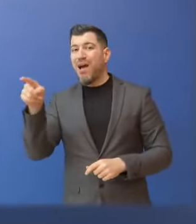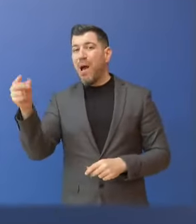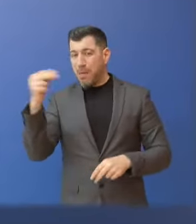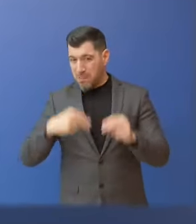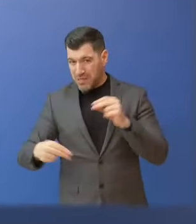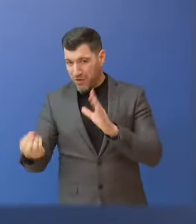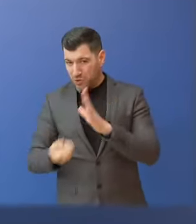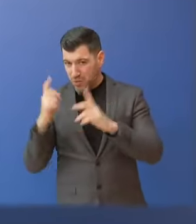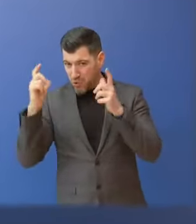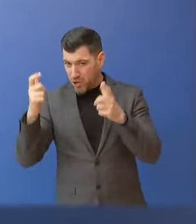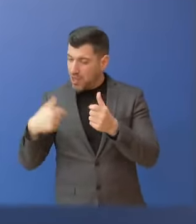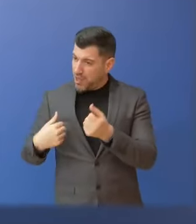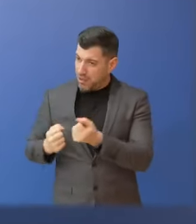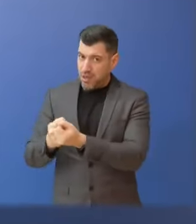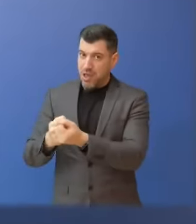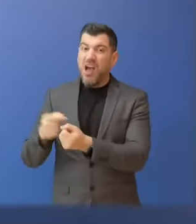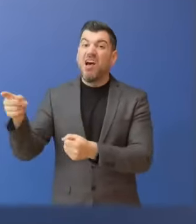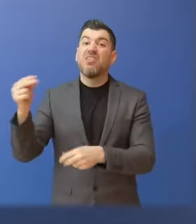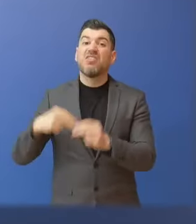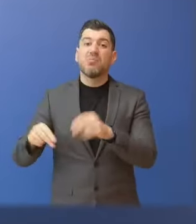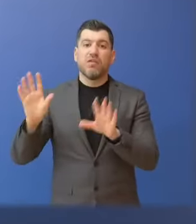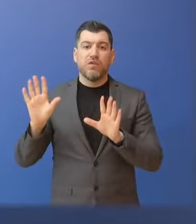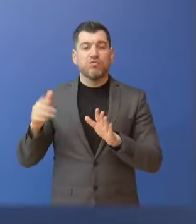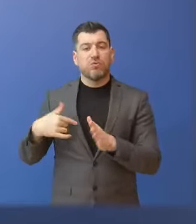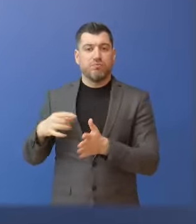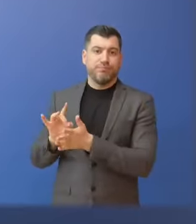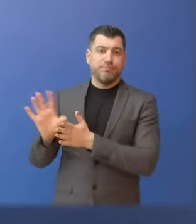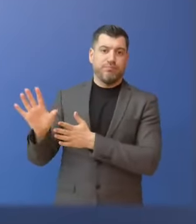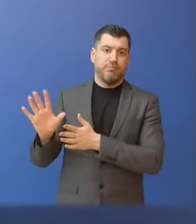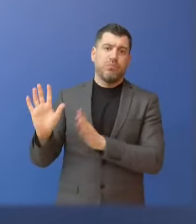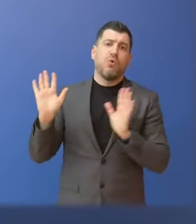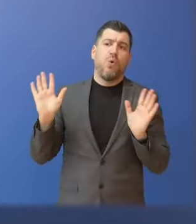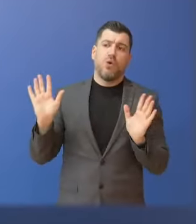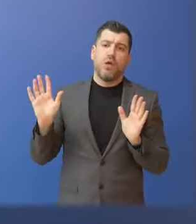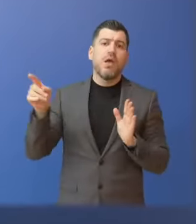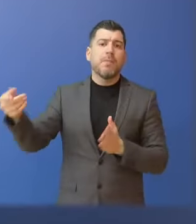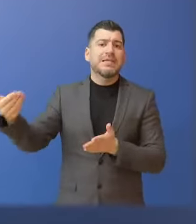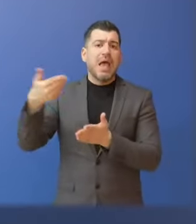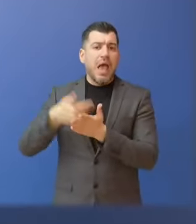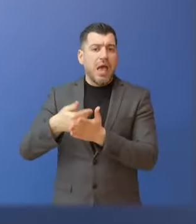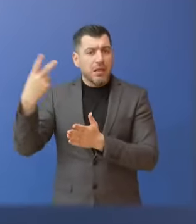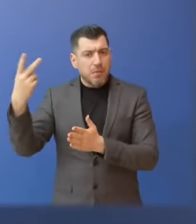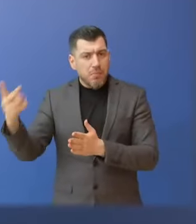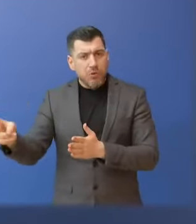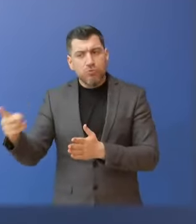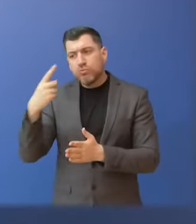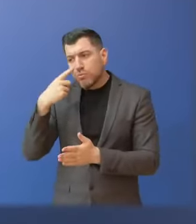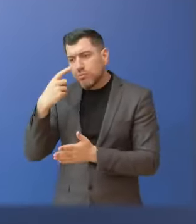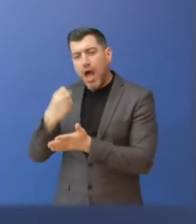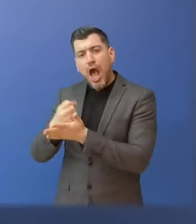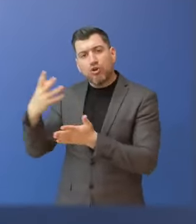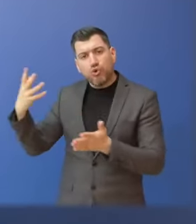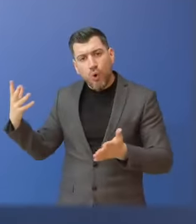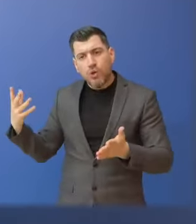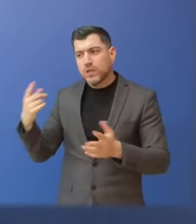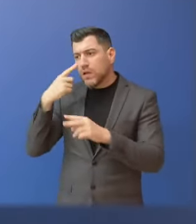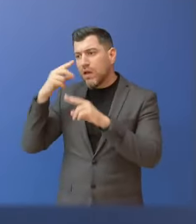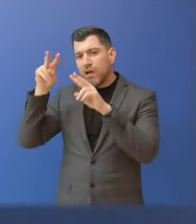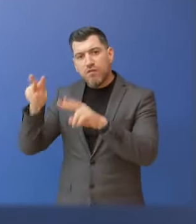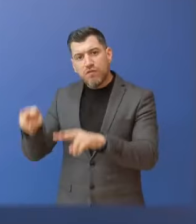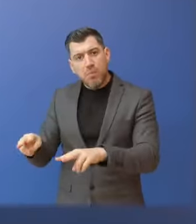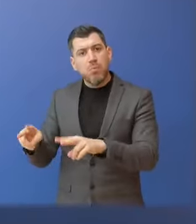παράταξη εμείς τα αντιλαμβανόμαστε λοιπόν τα αιτήματα των αγροτών ως αιτήματα των αγροτών και τα αξιολογούμε και προσπαθούμε να τα